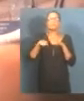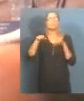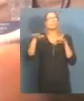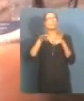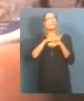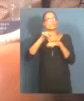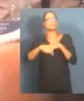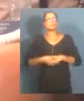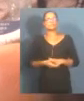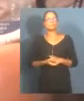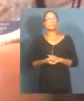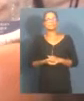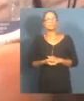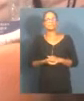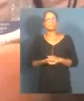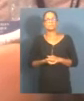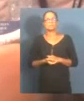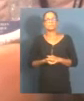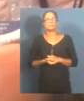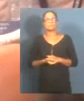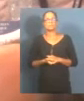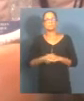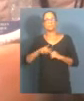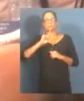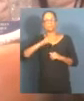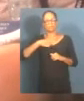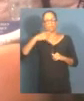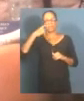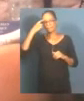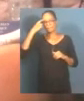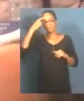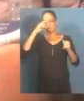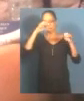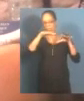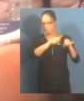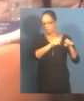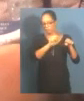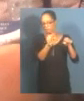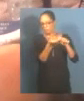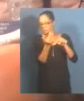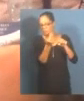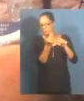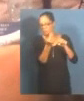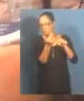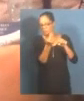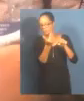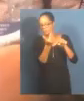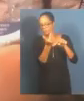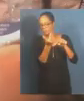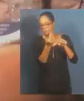politique aujourd'hui. Donc il faut être dans une pensée décoloniale. Voilà ce que je voulais dire. Merci, M. Carole. Donc,